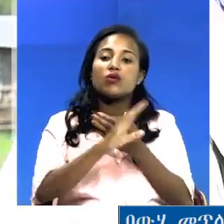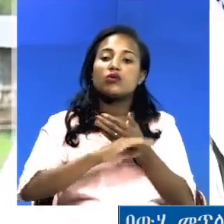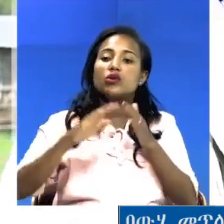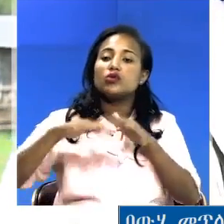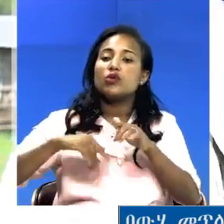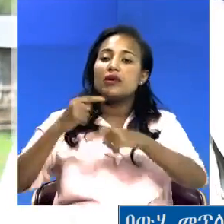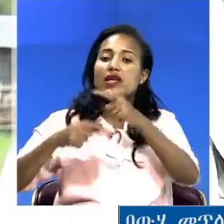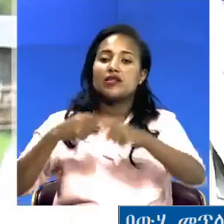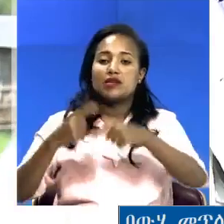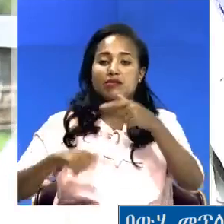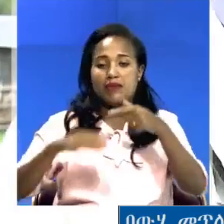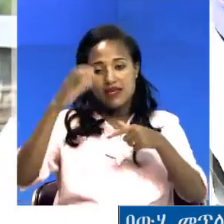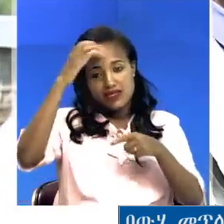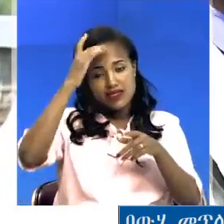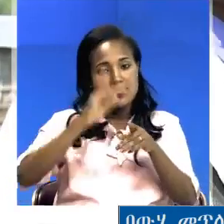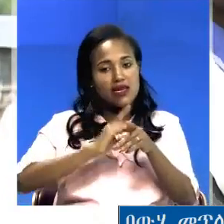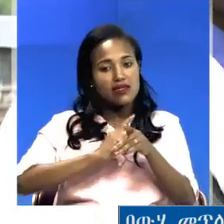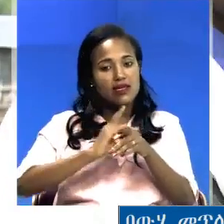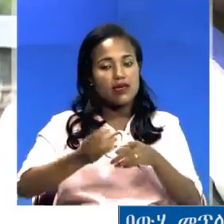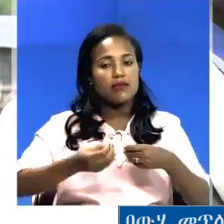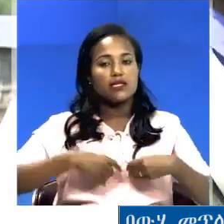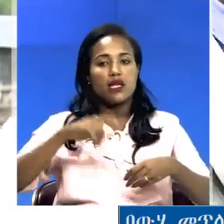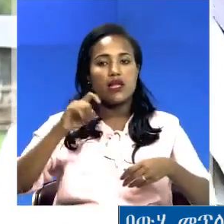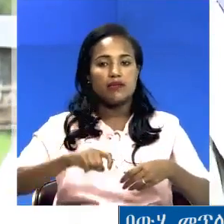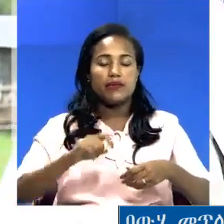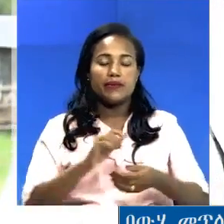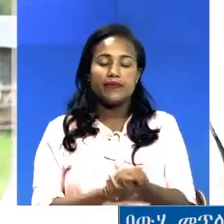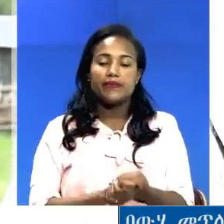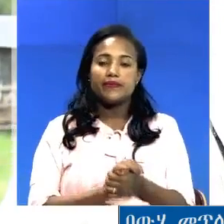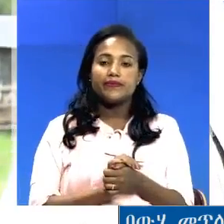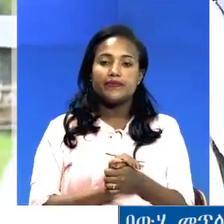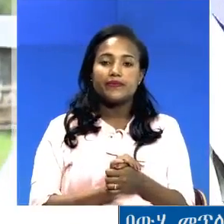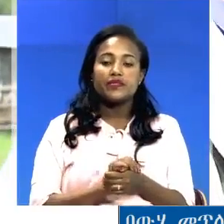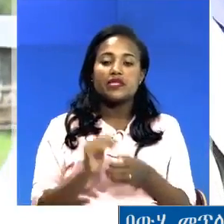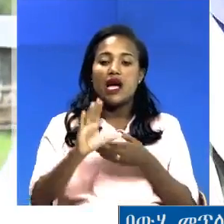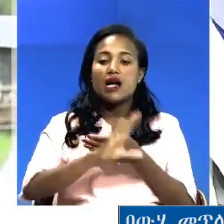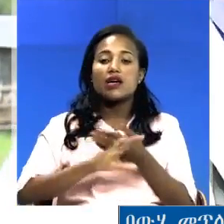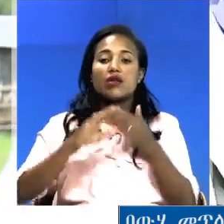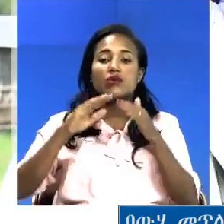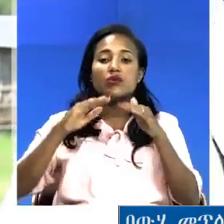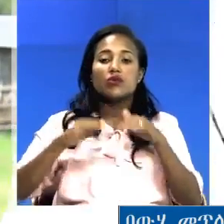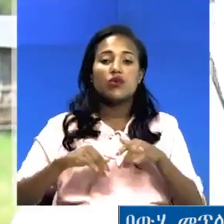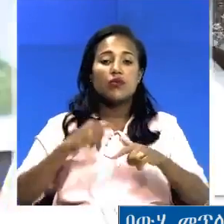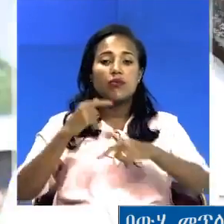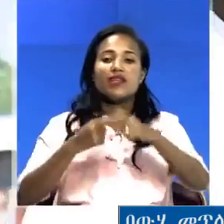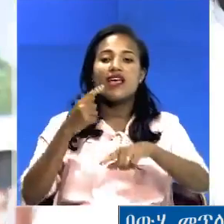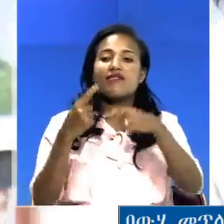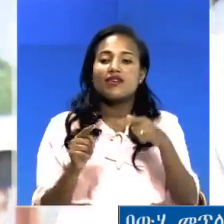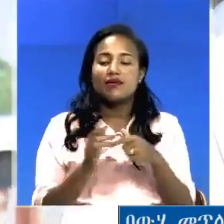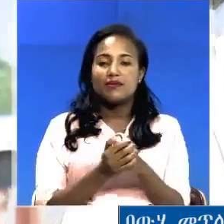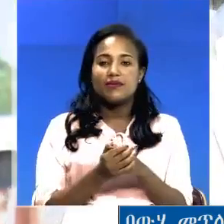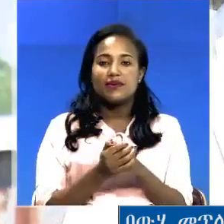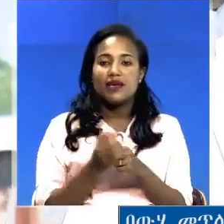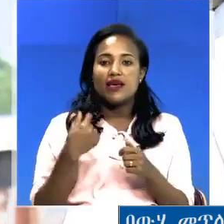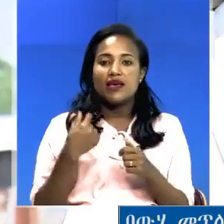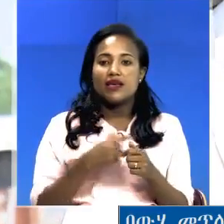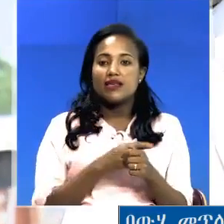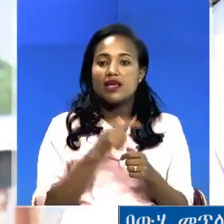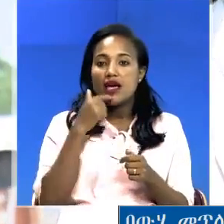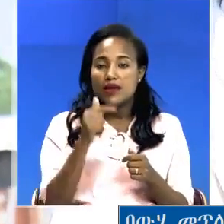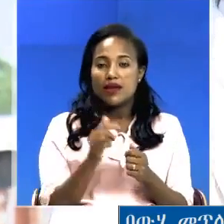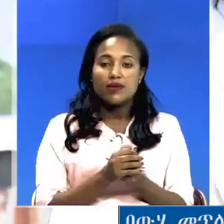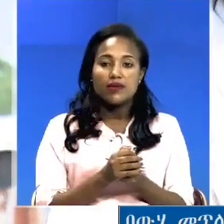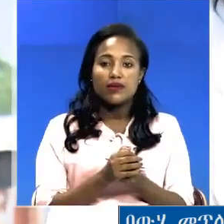ለግዳ እንደቅጣጨ በሆ ጉዳይ ይዋይበት እንጂ አገሩ ለቆ ሰው ወጣ በጥለው አይወጣም። እኛ ምንለው መቼም ይሄው